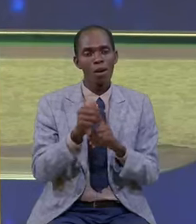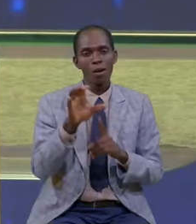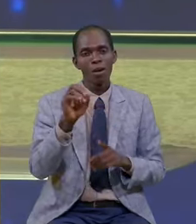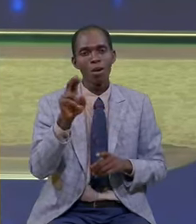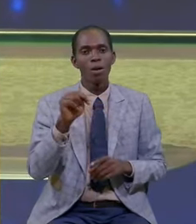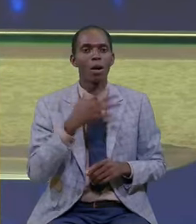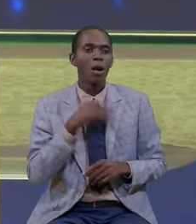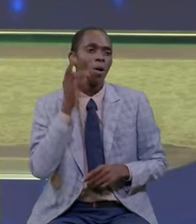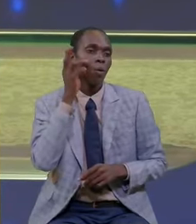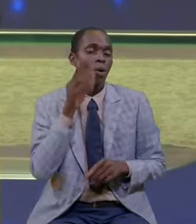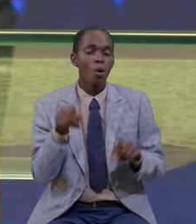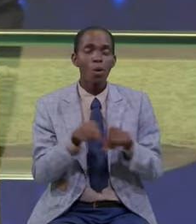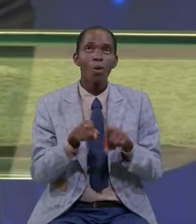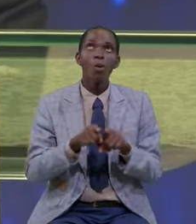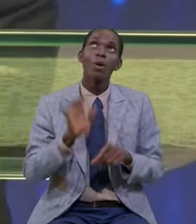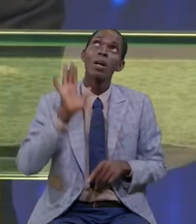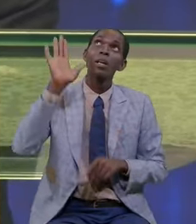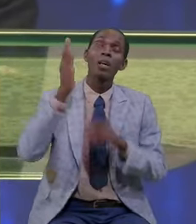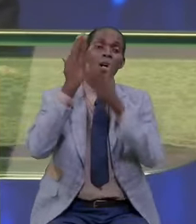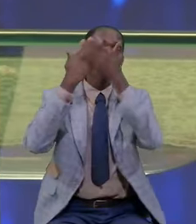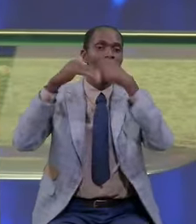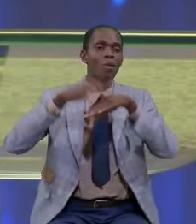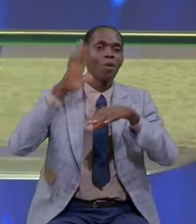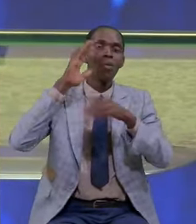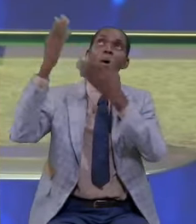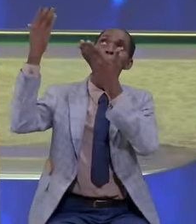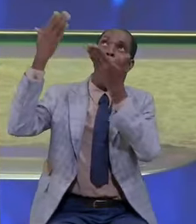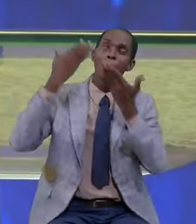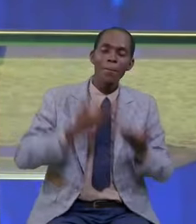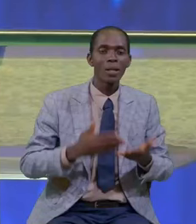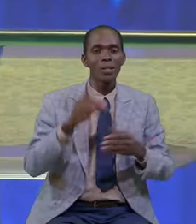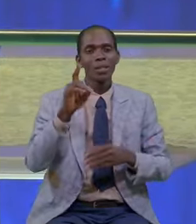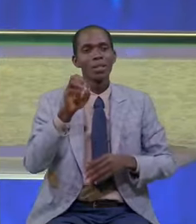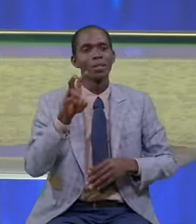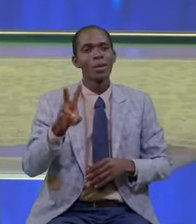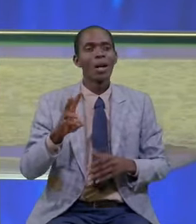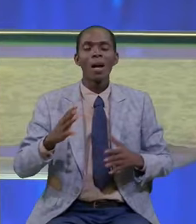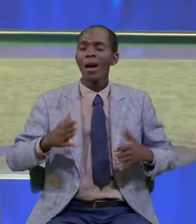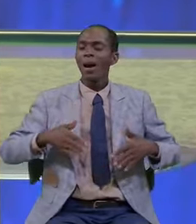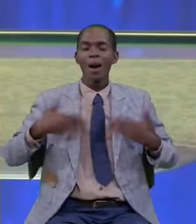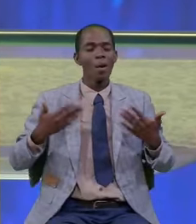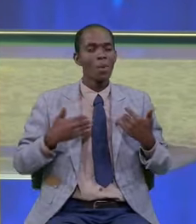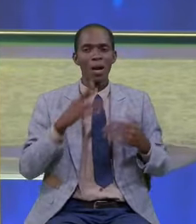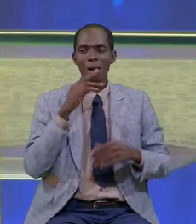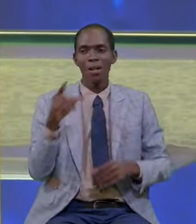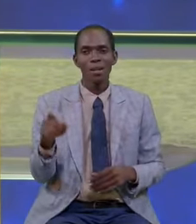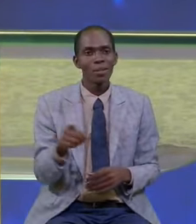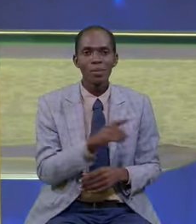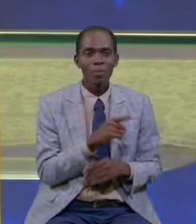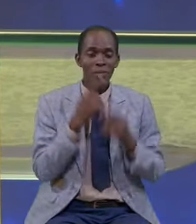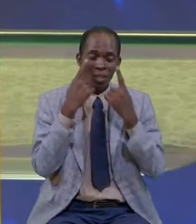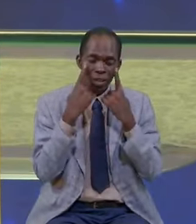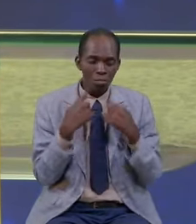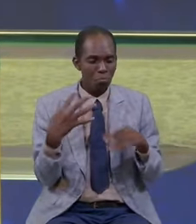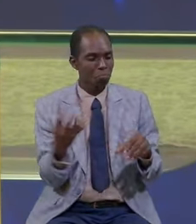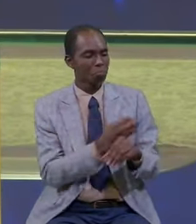Et son ciel distille la rosée. Que tu es heureux. Et suis